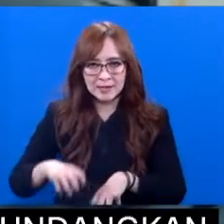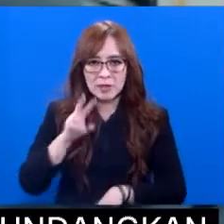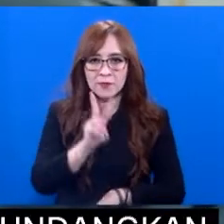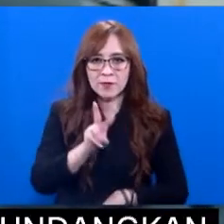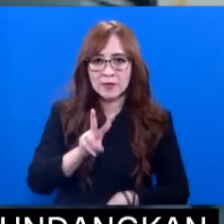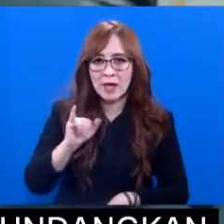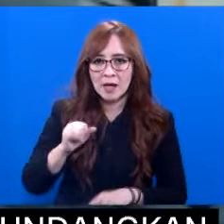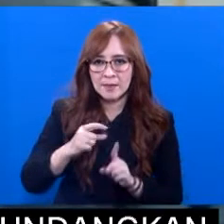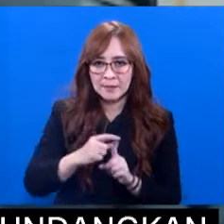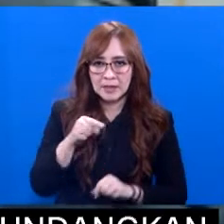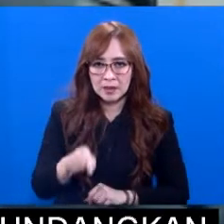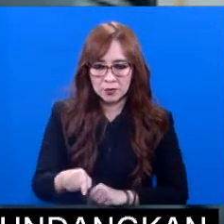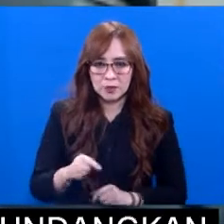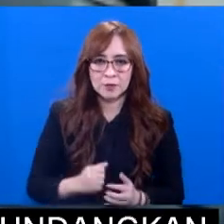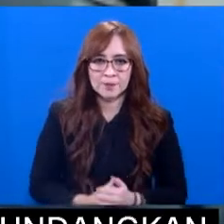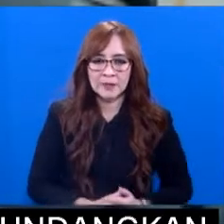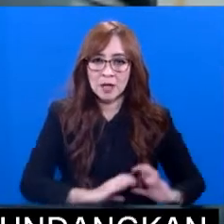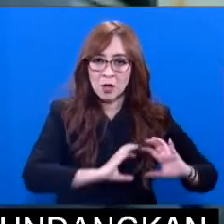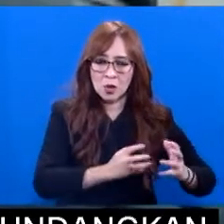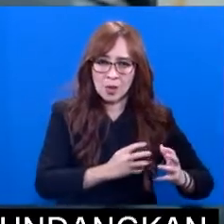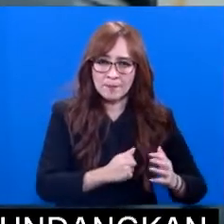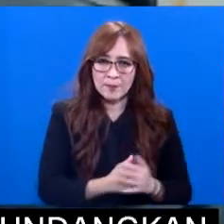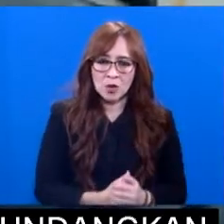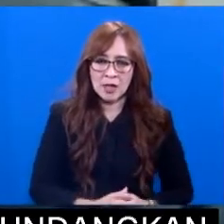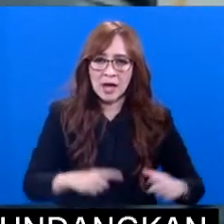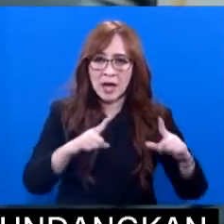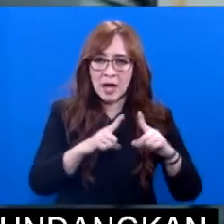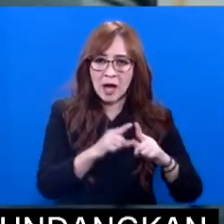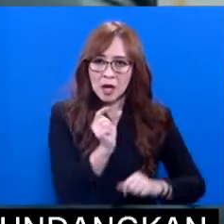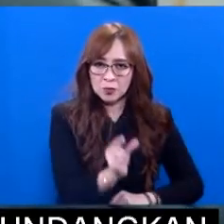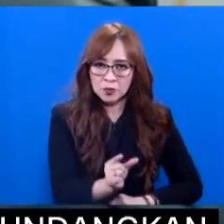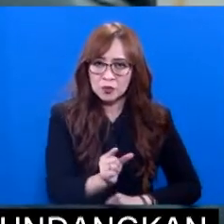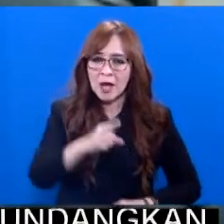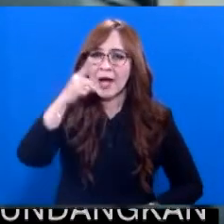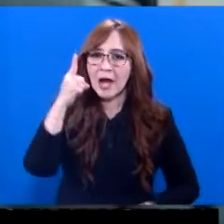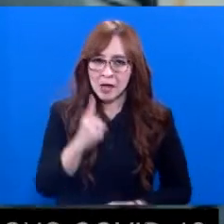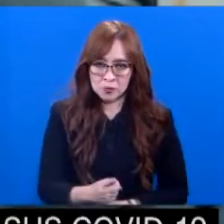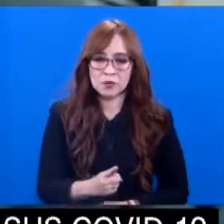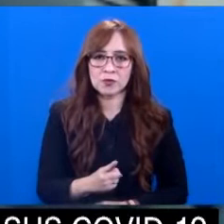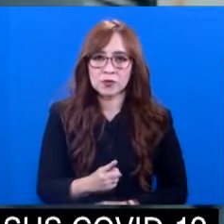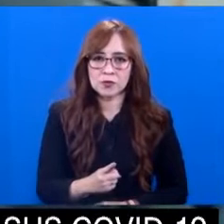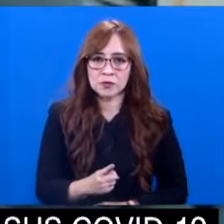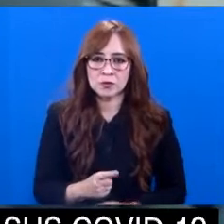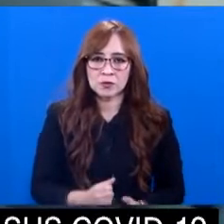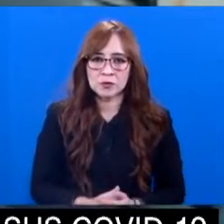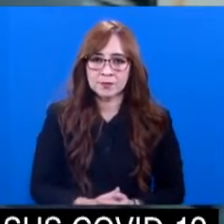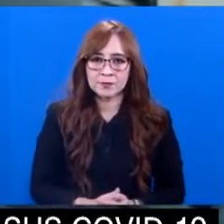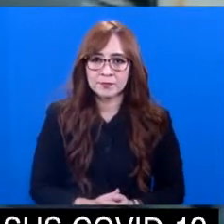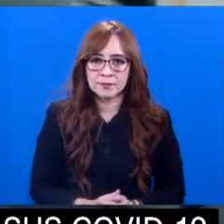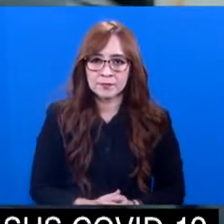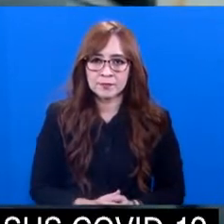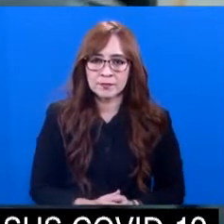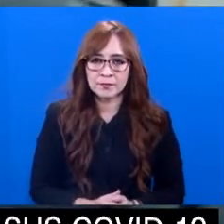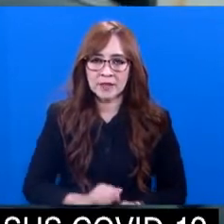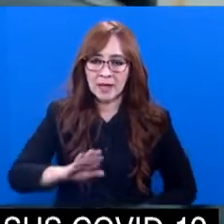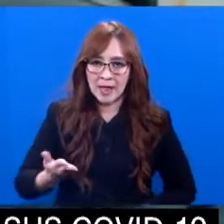ya apa skuadron tempur udara menjadi wajib, ya skuadron tempur udaranya atau